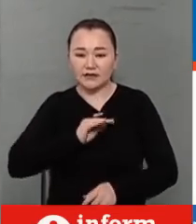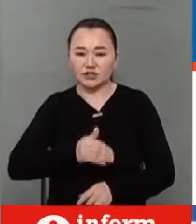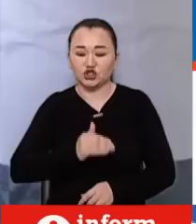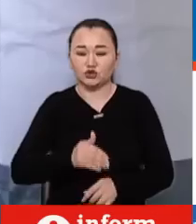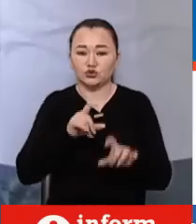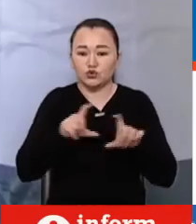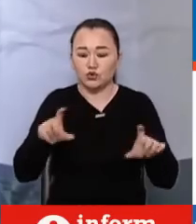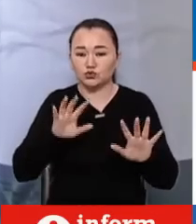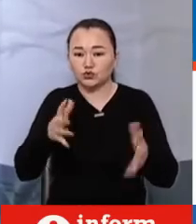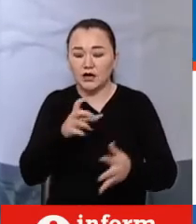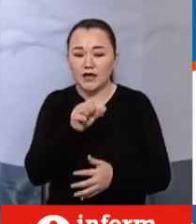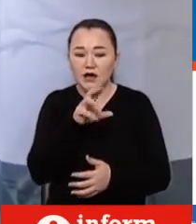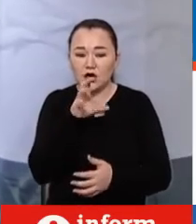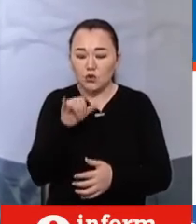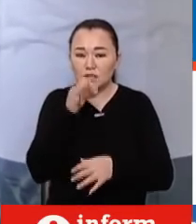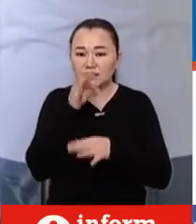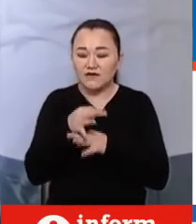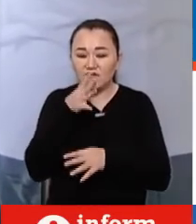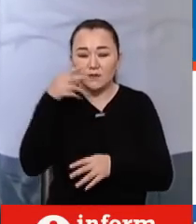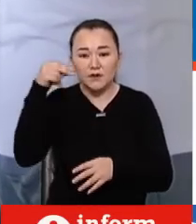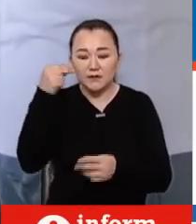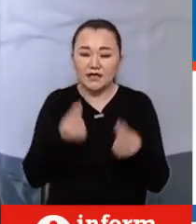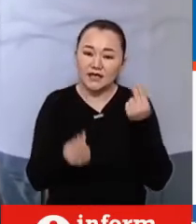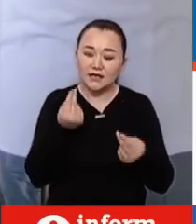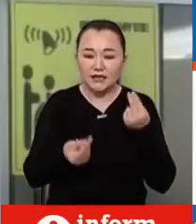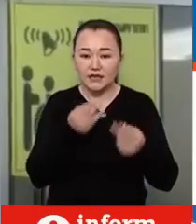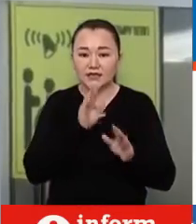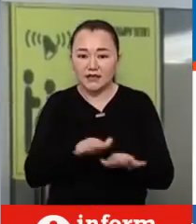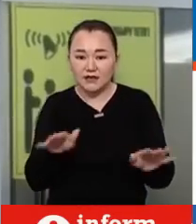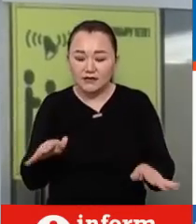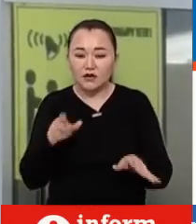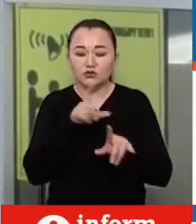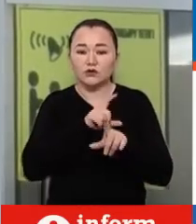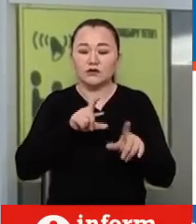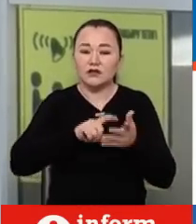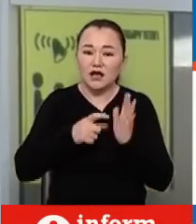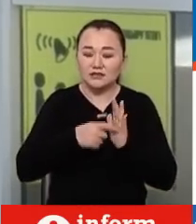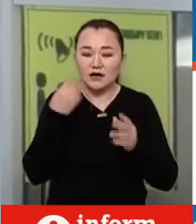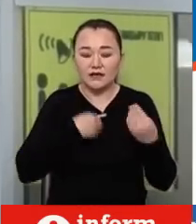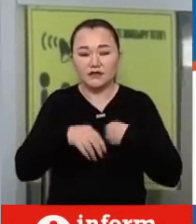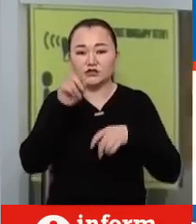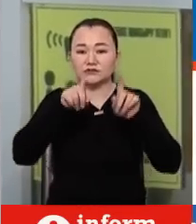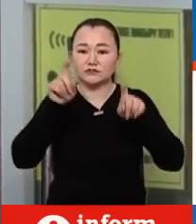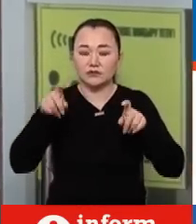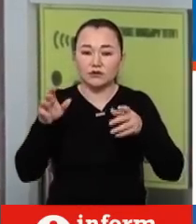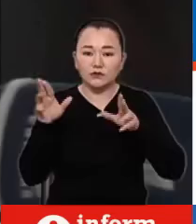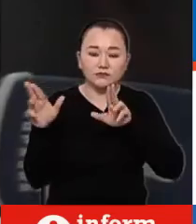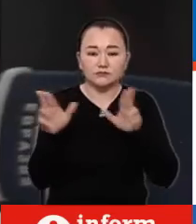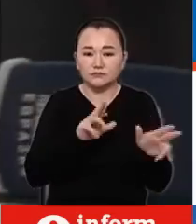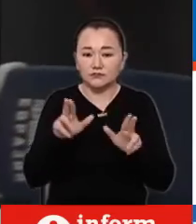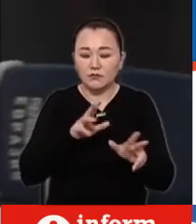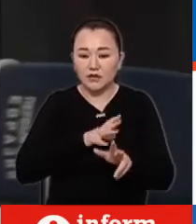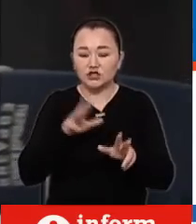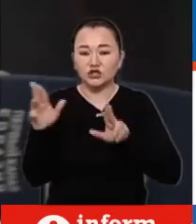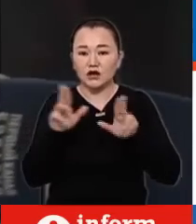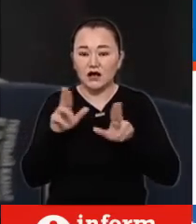болған. Аярудың ата-анасының айтуынша үзіліс кезінде ойнап жүрген ойын балалары сыныптағы киім қоятын жиһазды қозғап жіберген. Сол сәтте